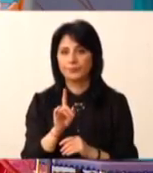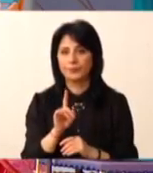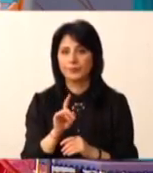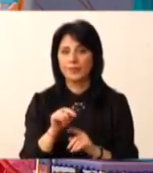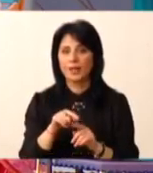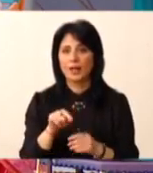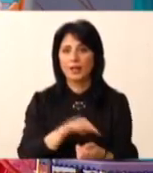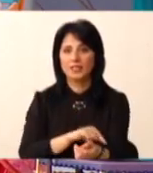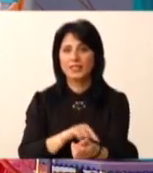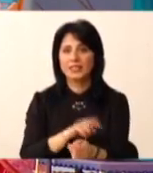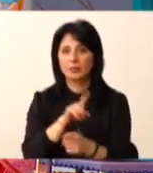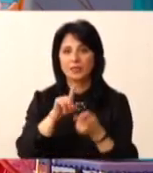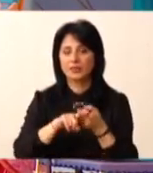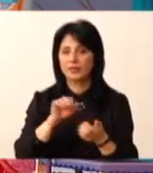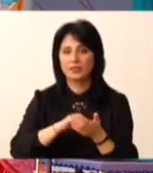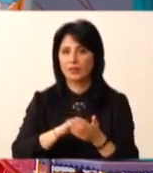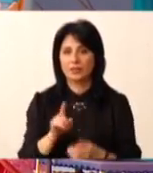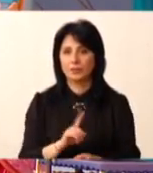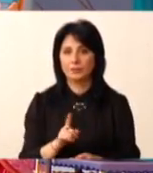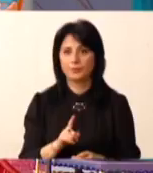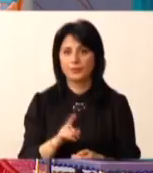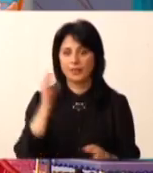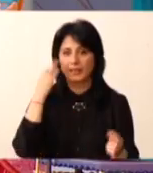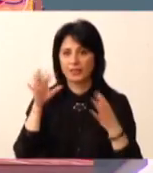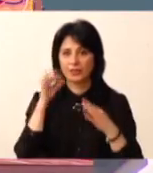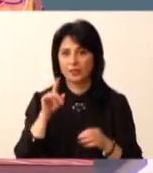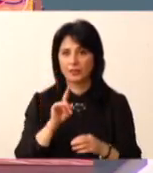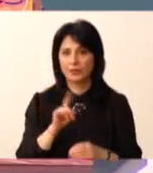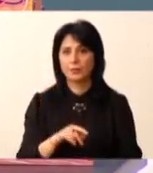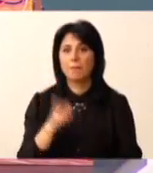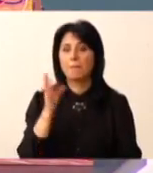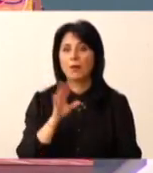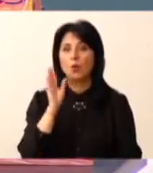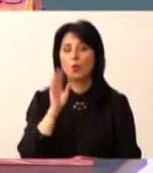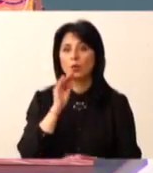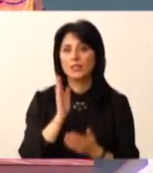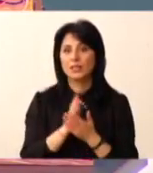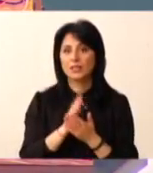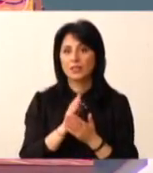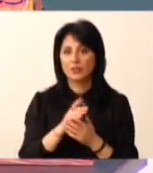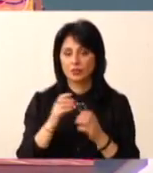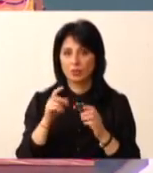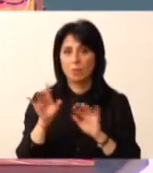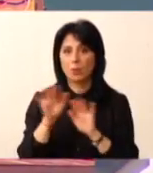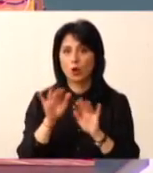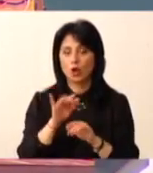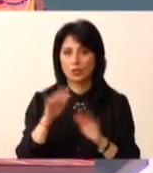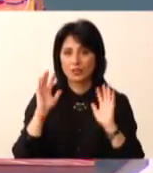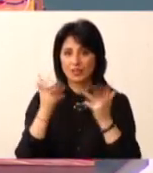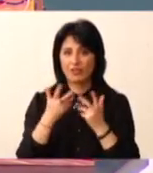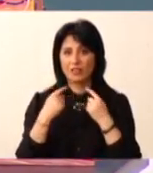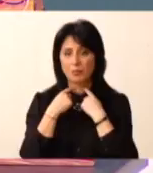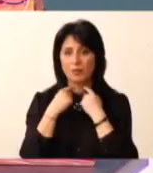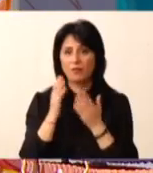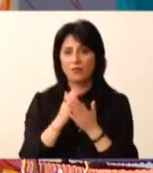მომატებული ანტისხეულები არ არის მიზეზი თმის ცვენის. მაგრამ როდესაც არის აუტოიმუნური პროცესი ფარისებრ